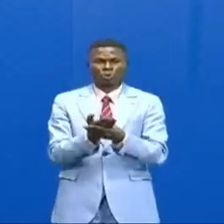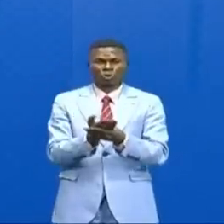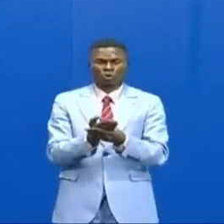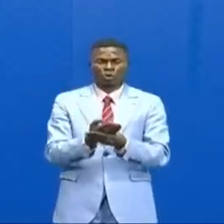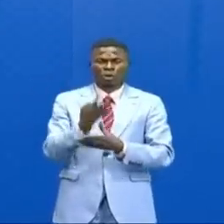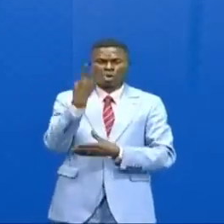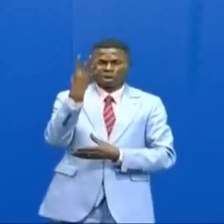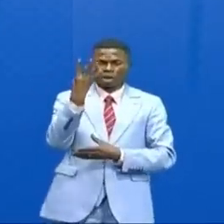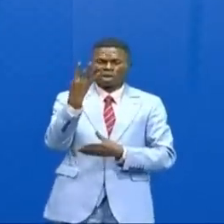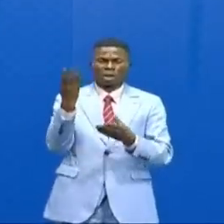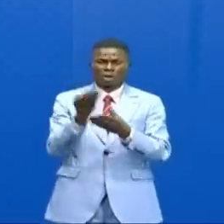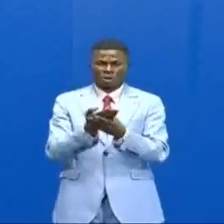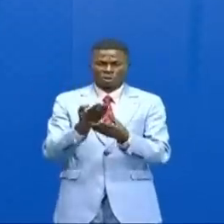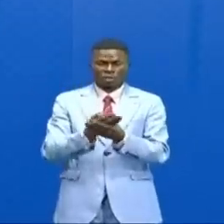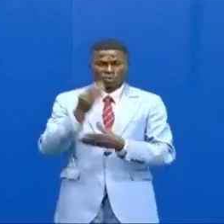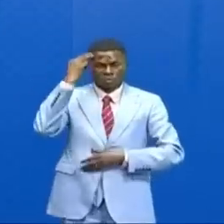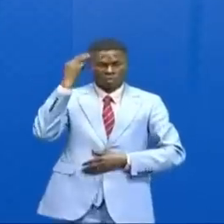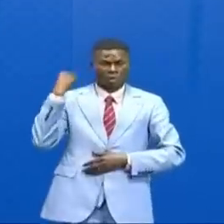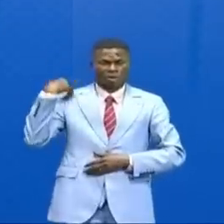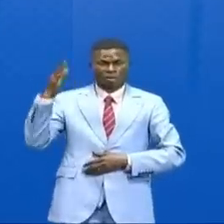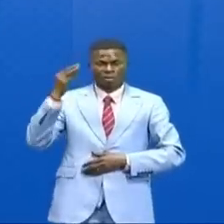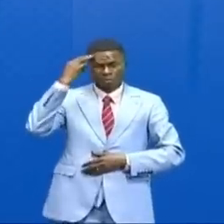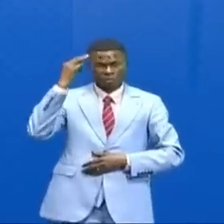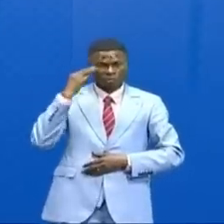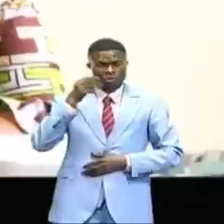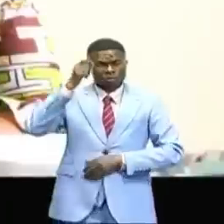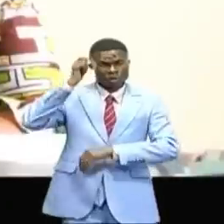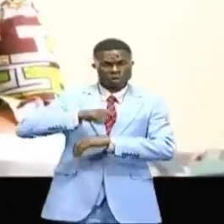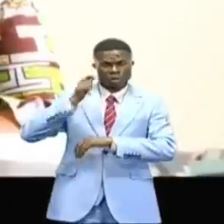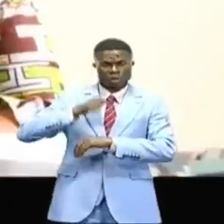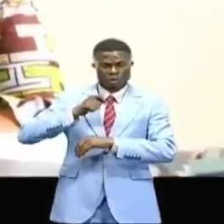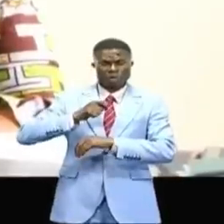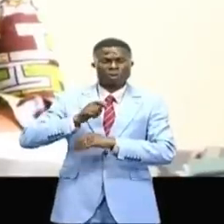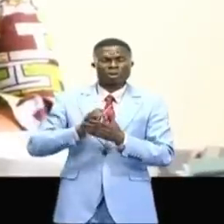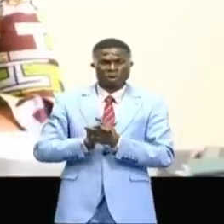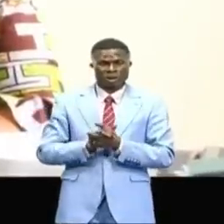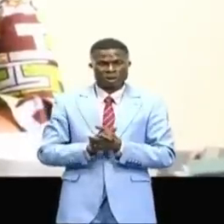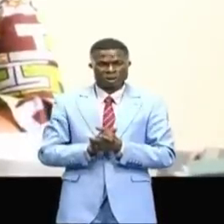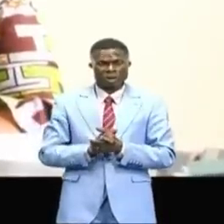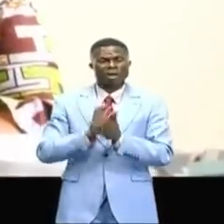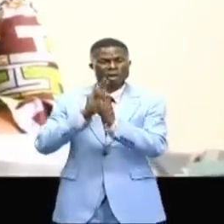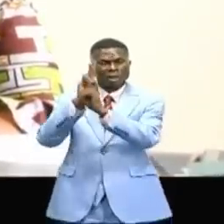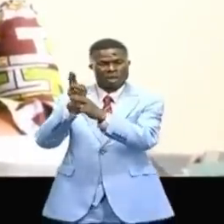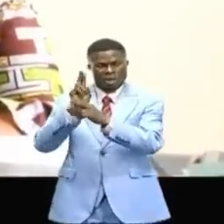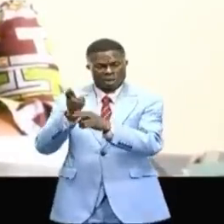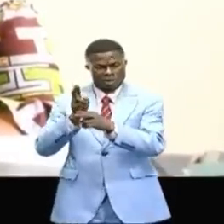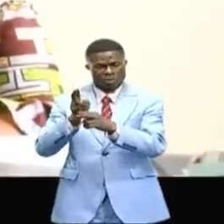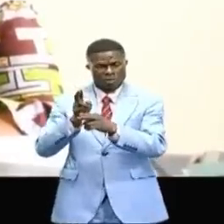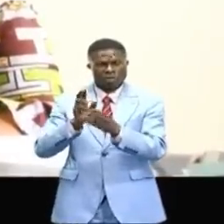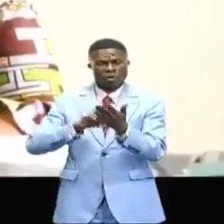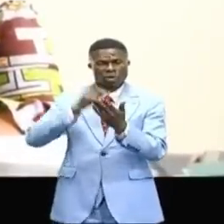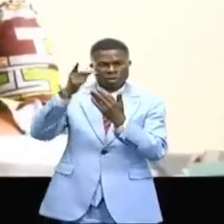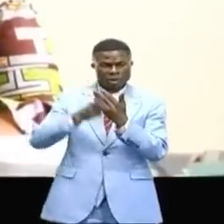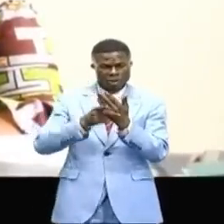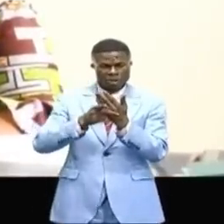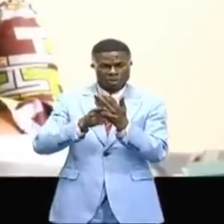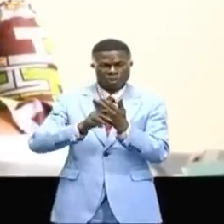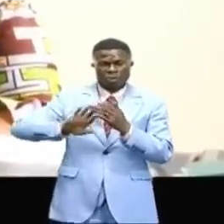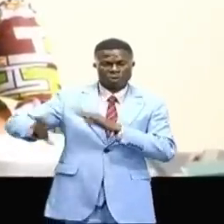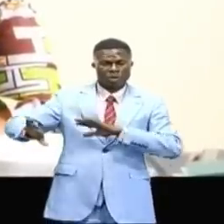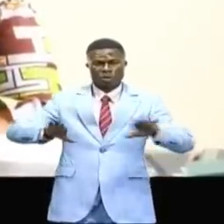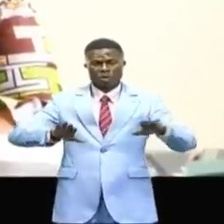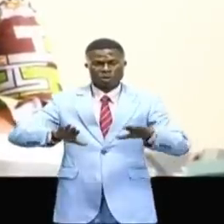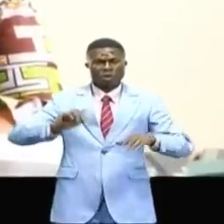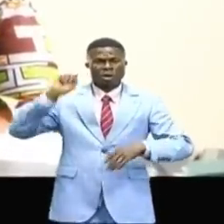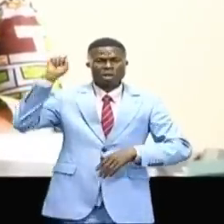quatre dossiers, la ministre d'État, ministre de la Justice et garde des Sceaux, a fait l'économie du projet de délocalisation de la